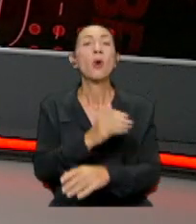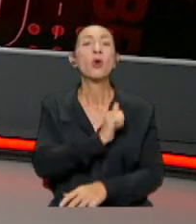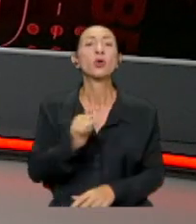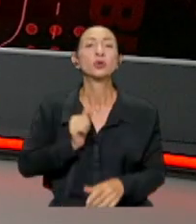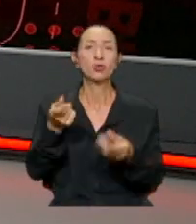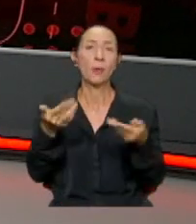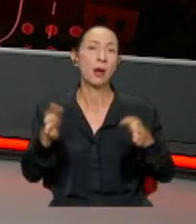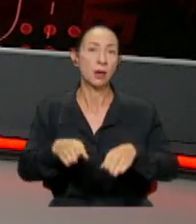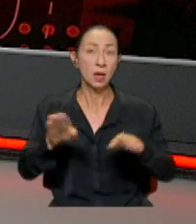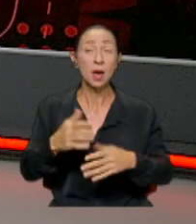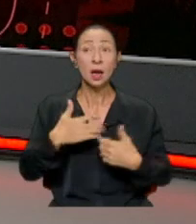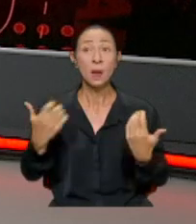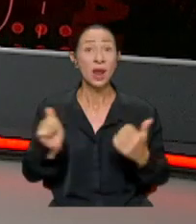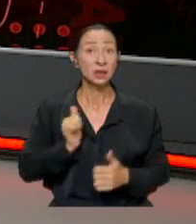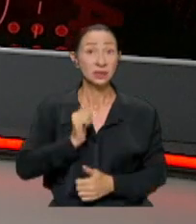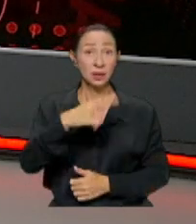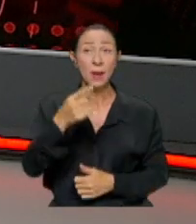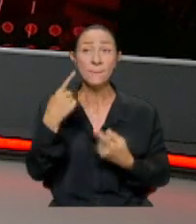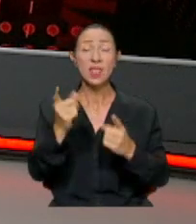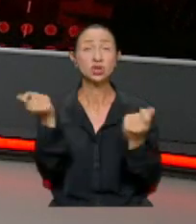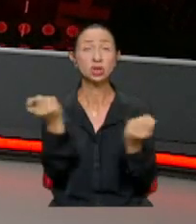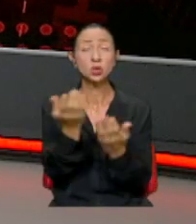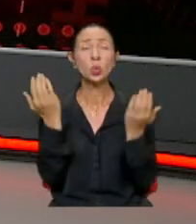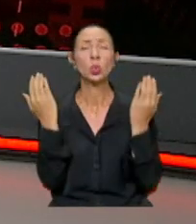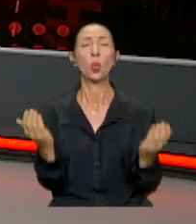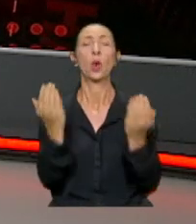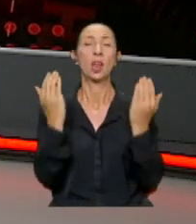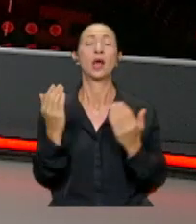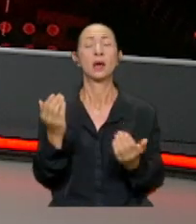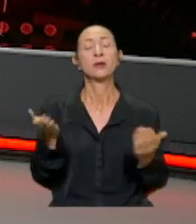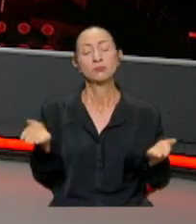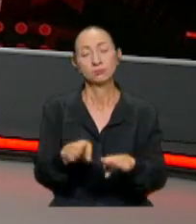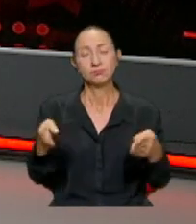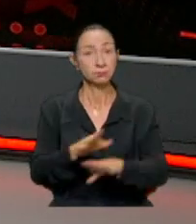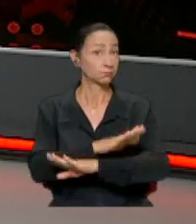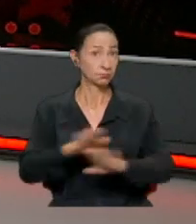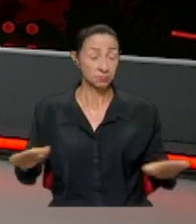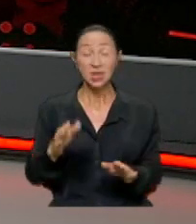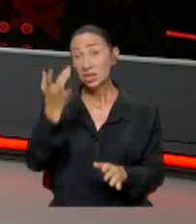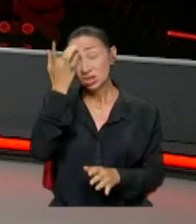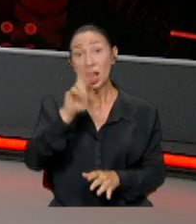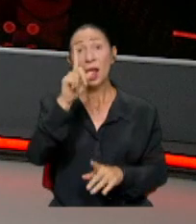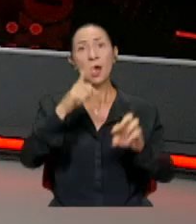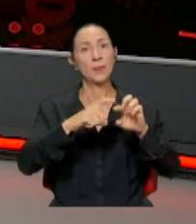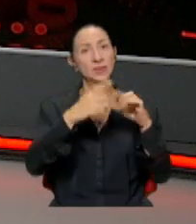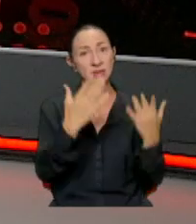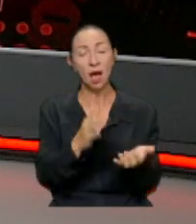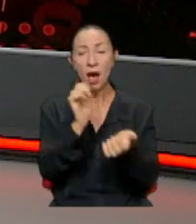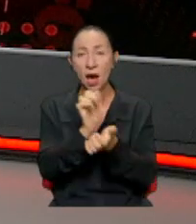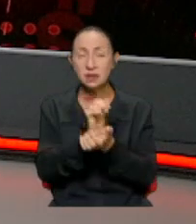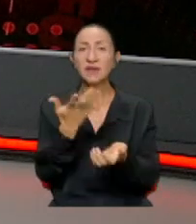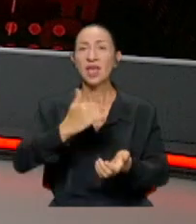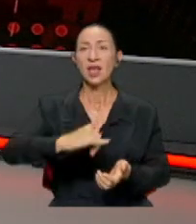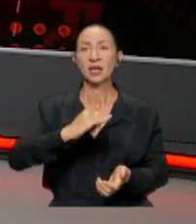toprağa verildi. Kahraman askerimiz binlerce kişinin dualarıyla sonsuzluğa uğurlandı. Şehidimize Allah'tan rahmet, ailesi